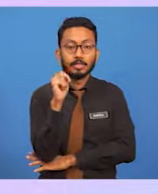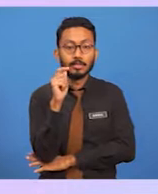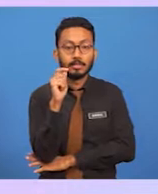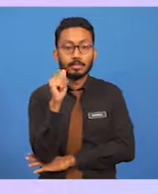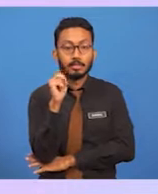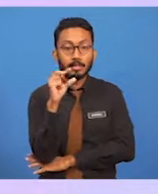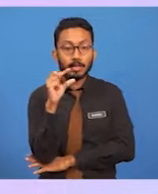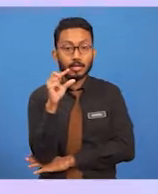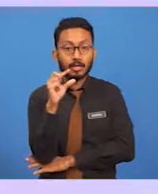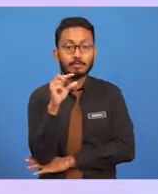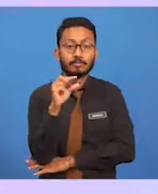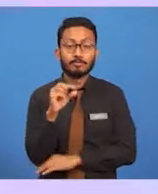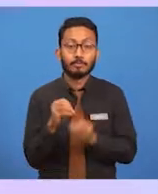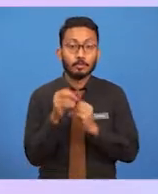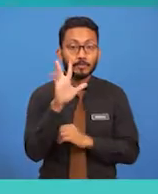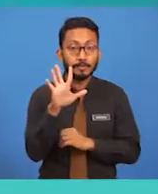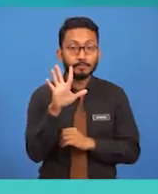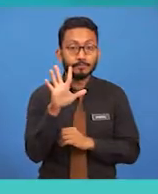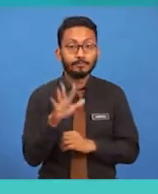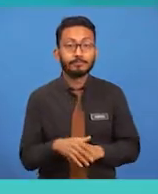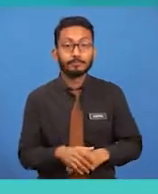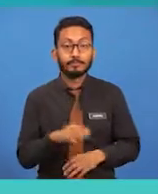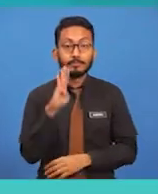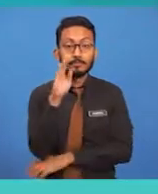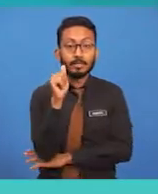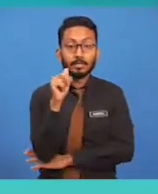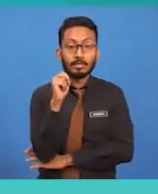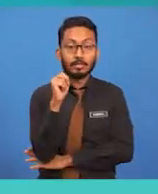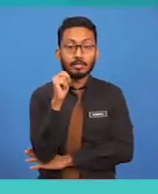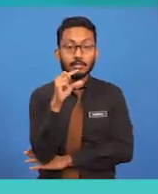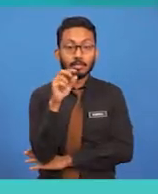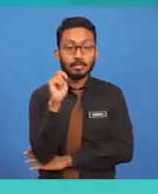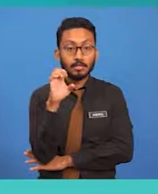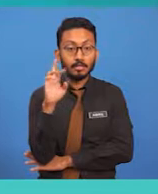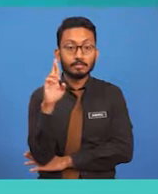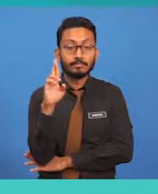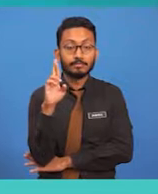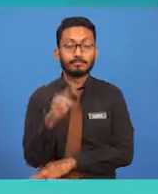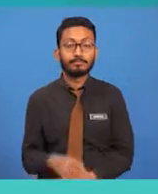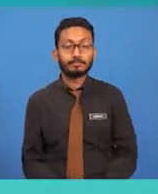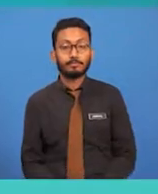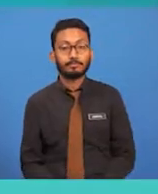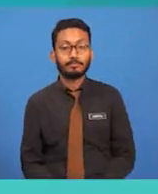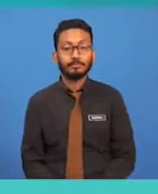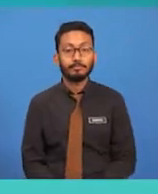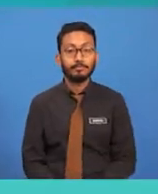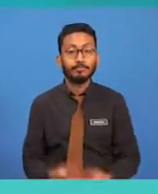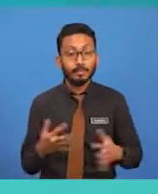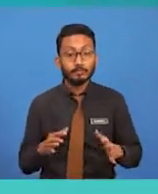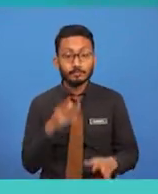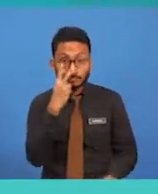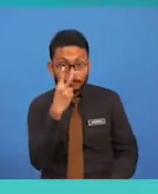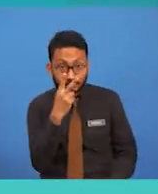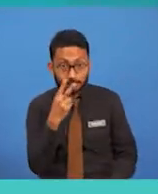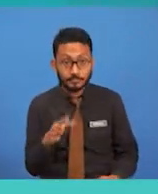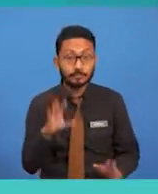kelima, banner. Pernahkah anda melihat barangan tersebut? Sudah pasti ramai yang